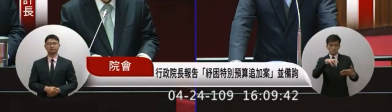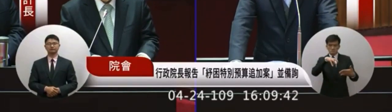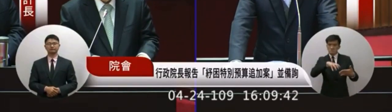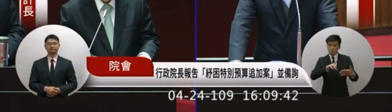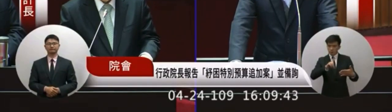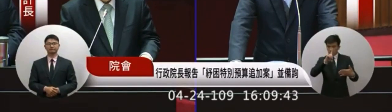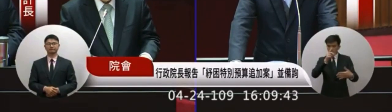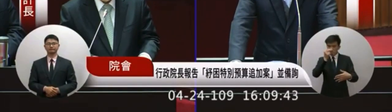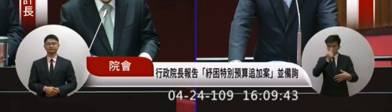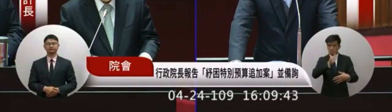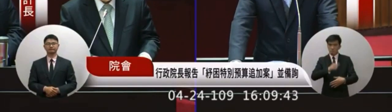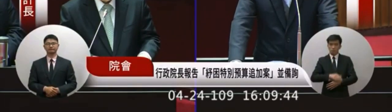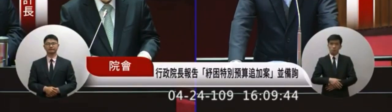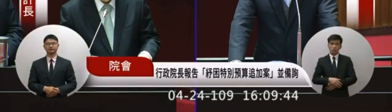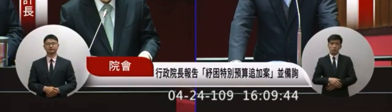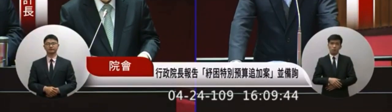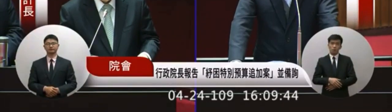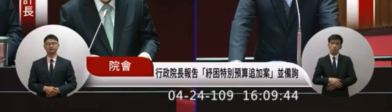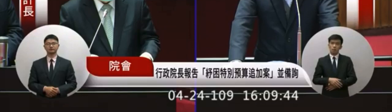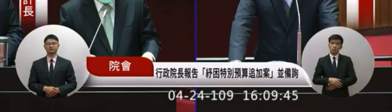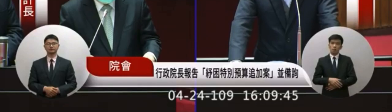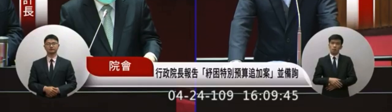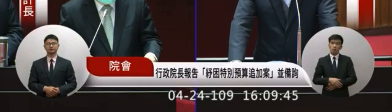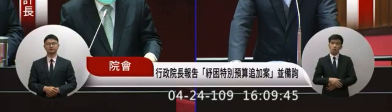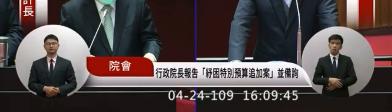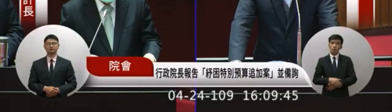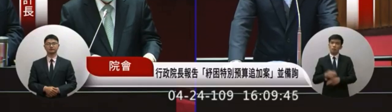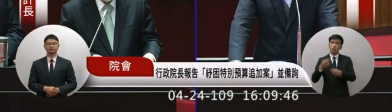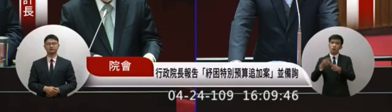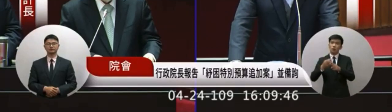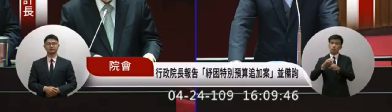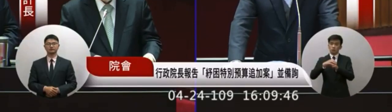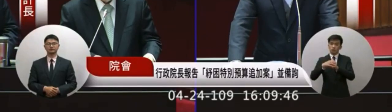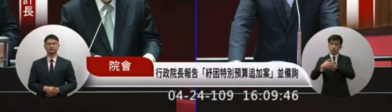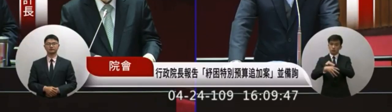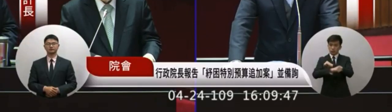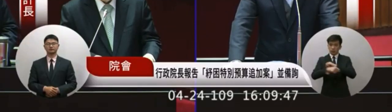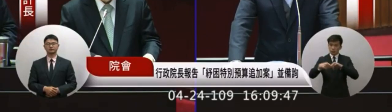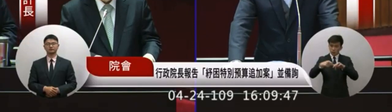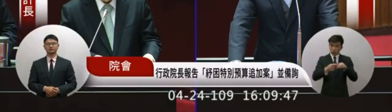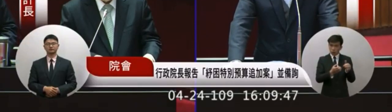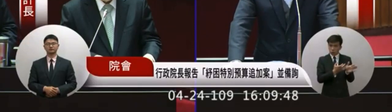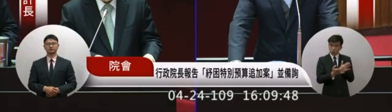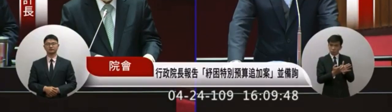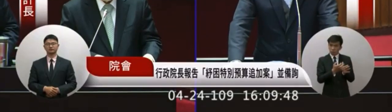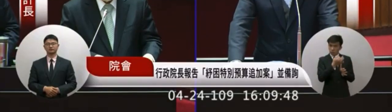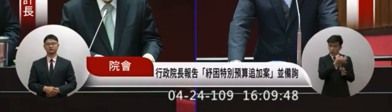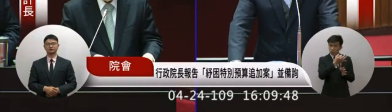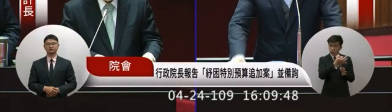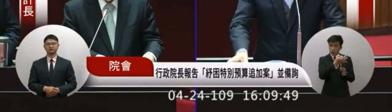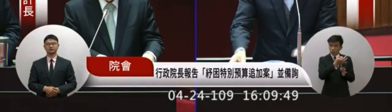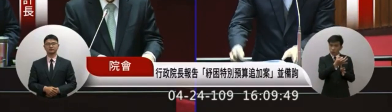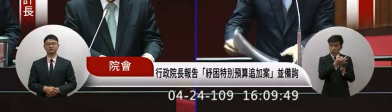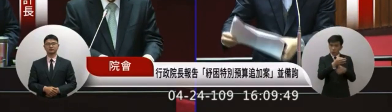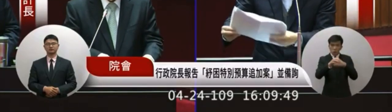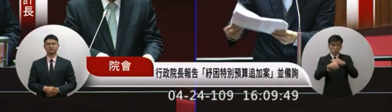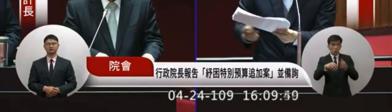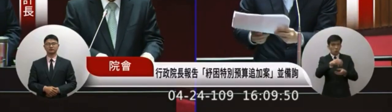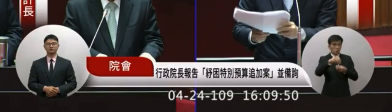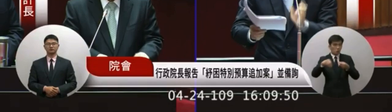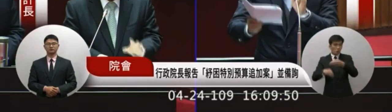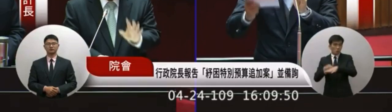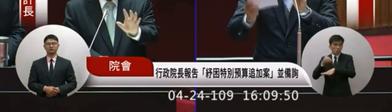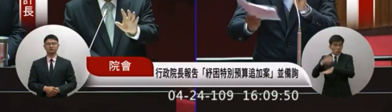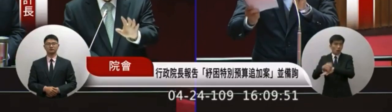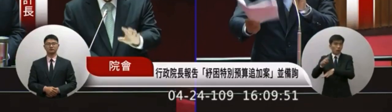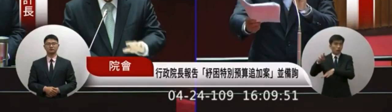殊，你为什么从信保基金的准备金里面要移出400亿？这